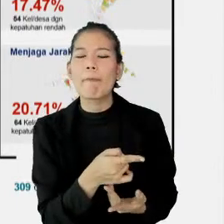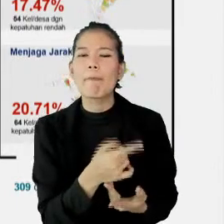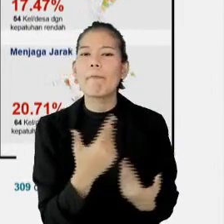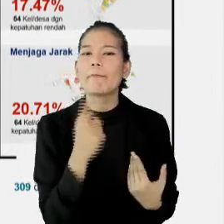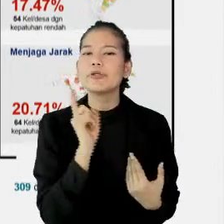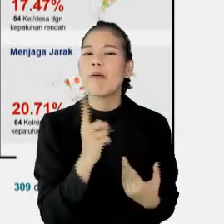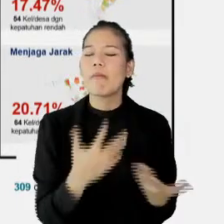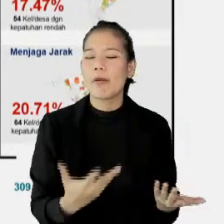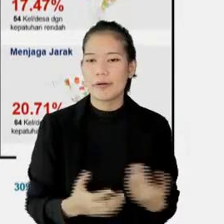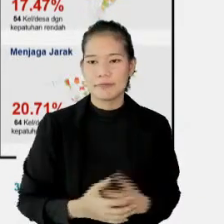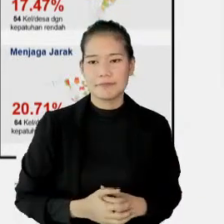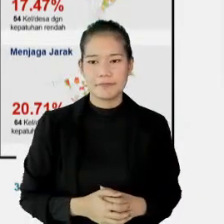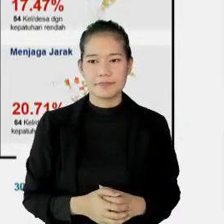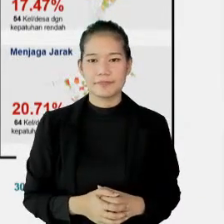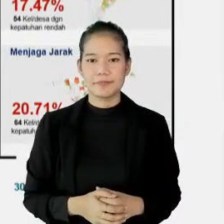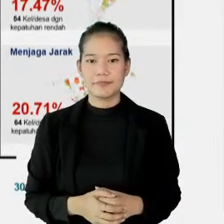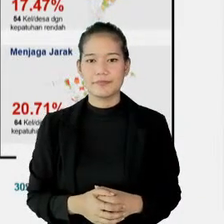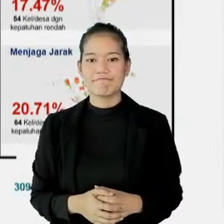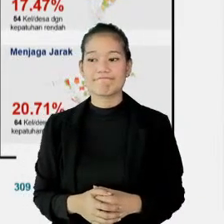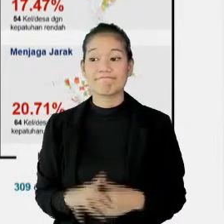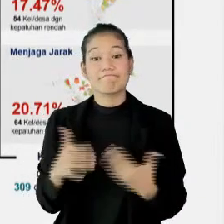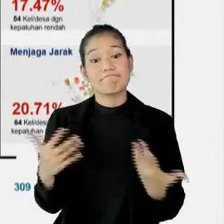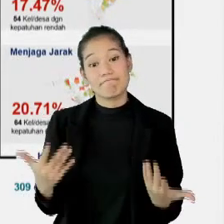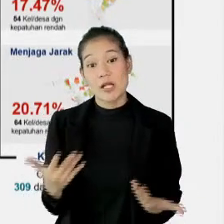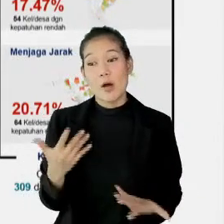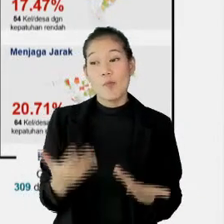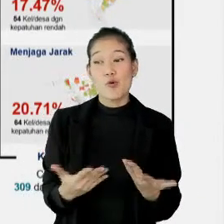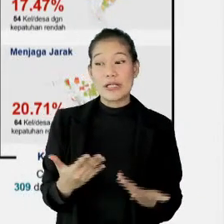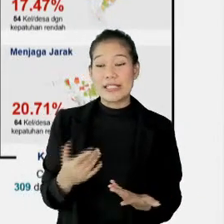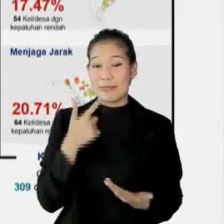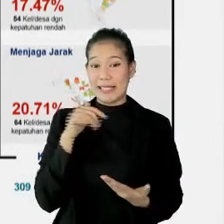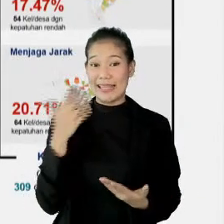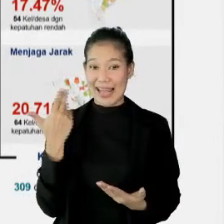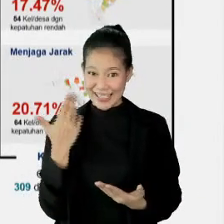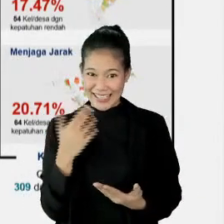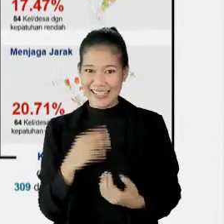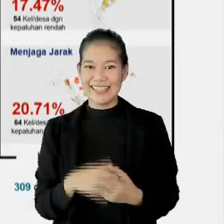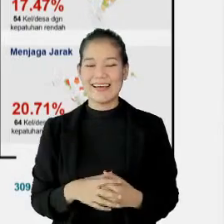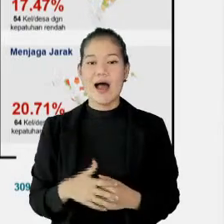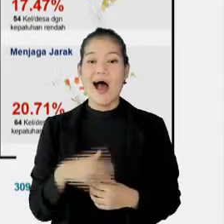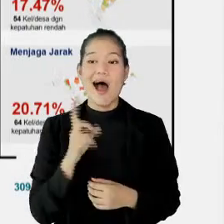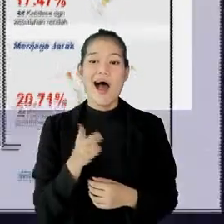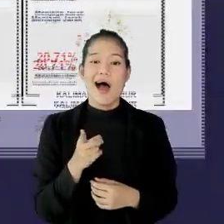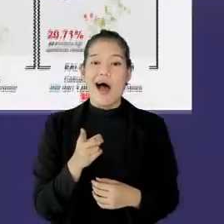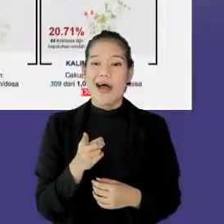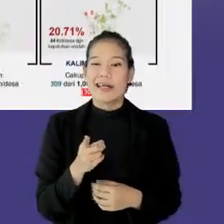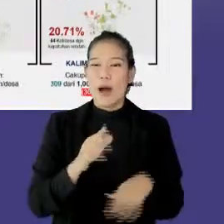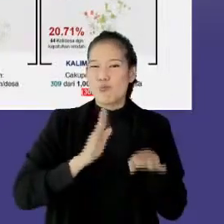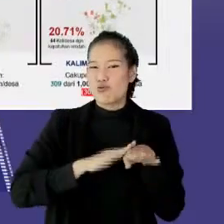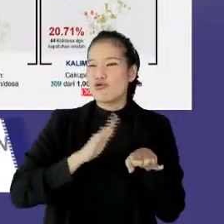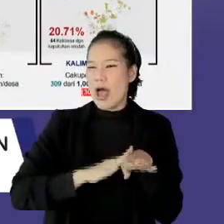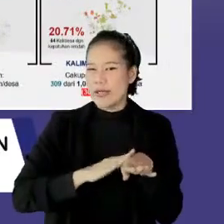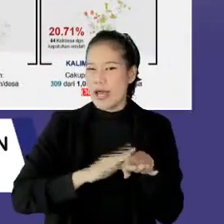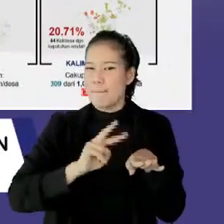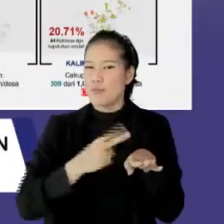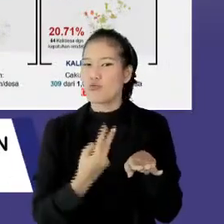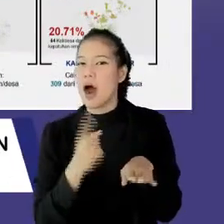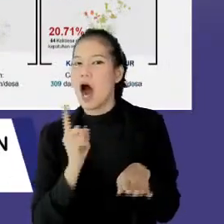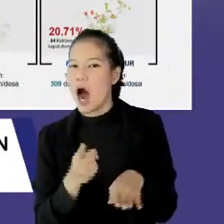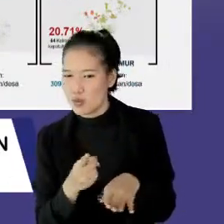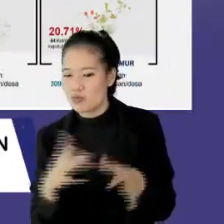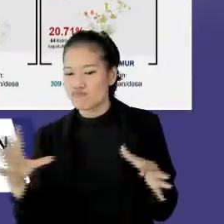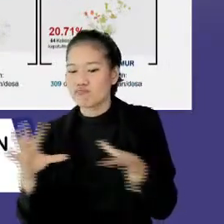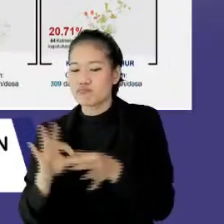angka 40 lebih ini ya? Ya, bisa jadi karena tadi ada tradisi yang harus dirubah, menggandeng